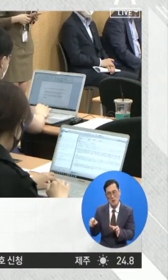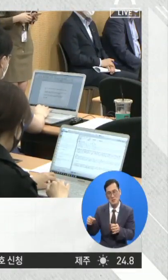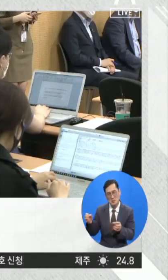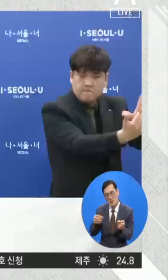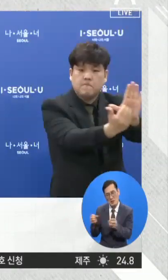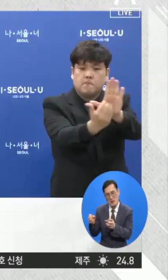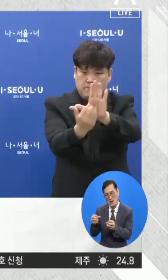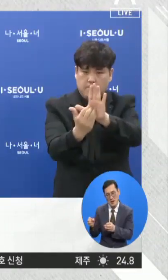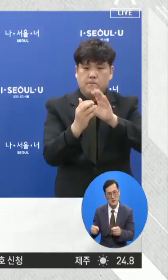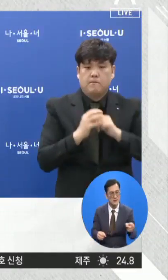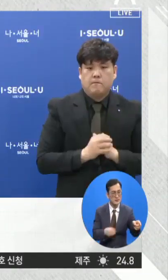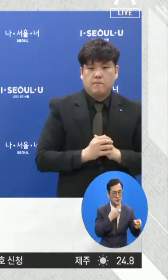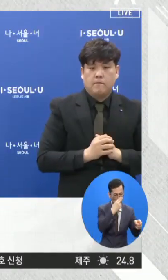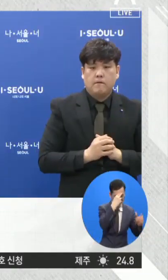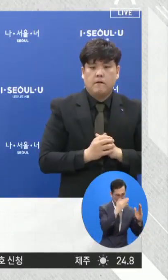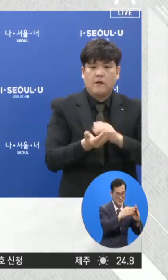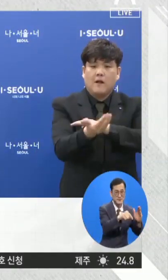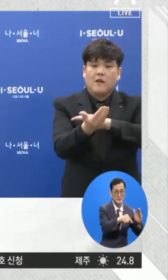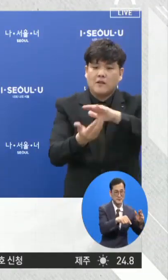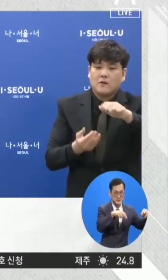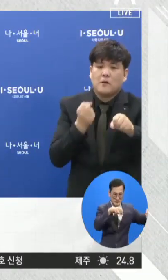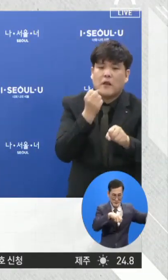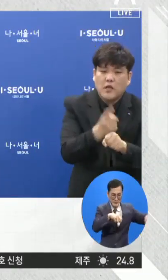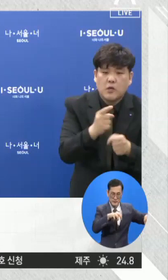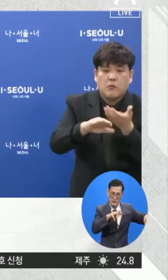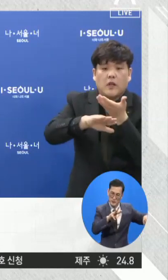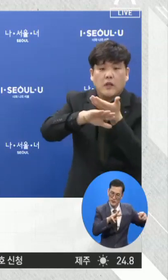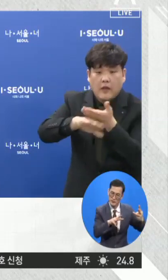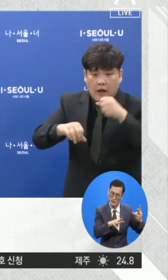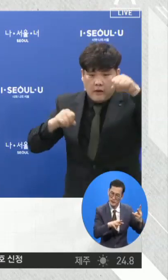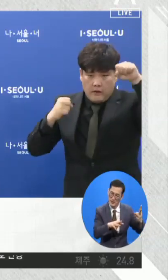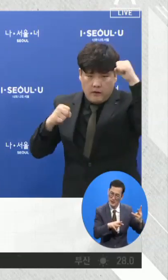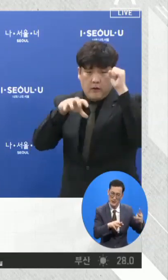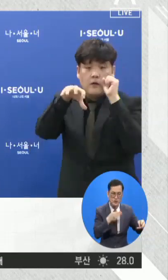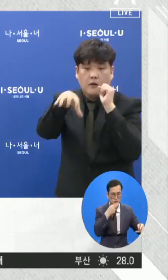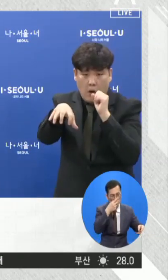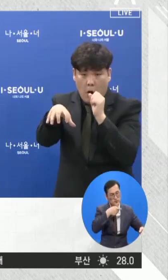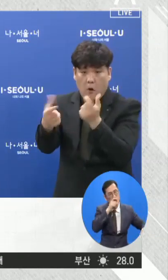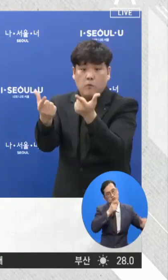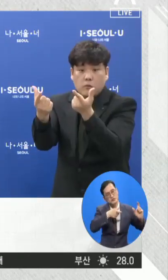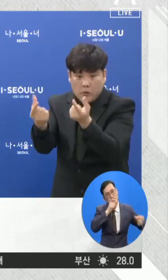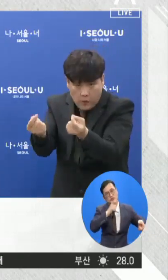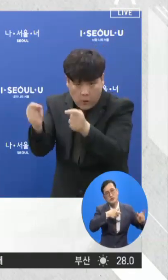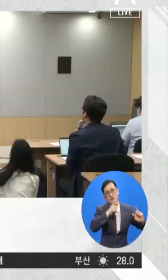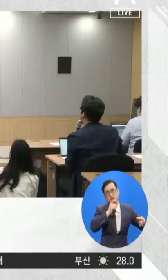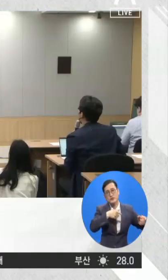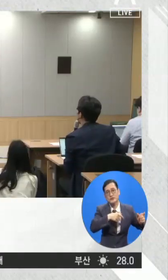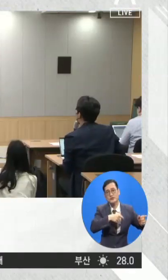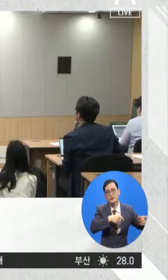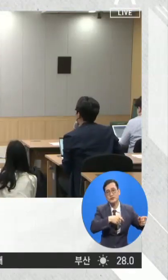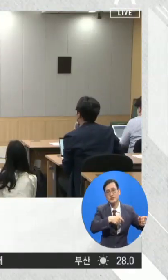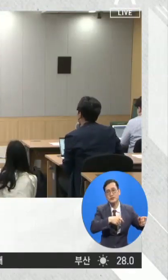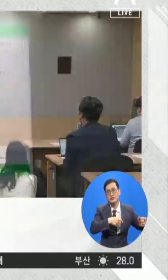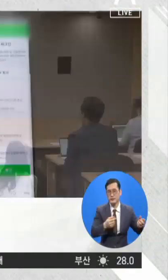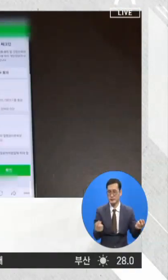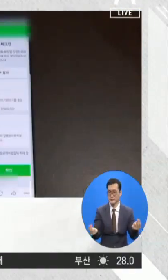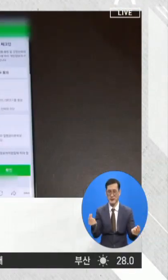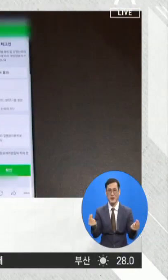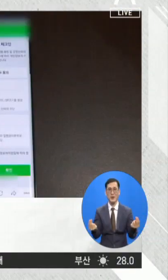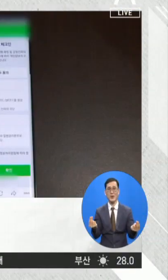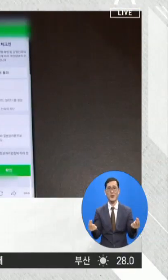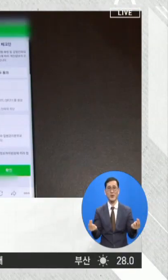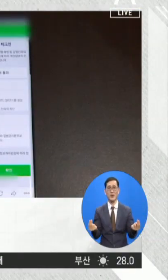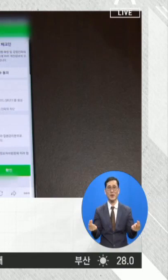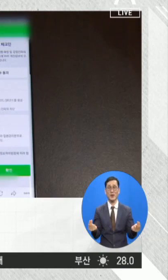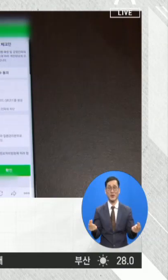경우와 룸사롱에서 한 두세 명 정도가 앉아서 술을 마시는 경우를 아마 이렇게 그냥 형식적으로 비교를 했었을 것